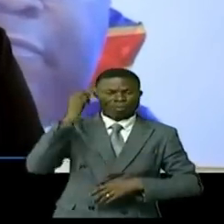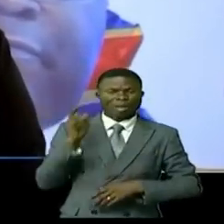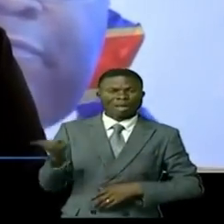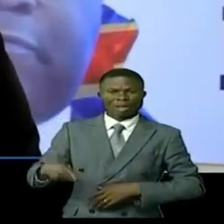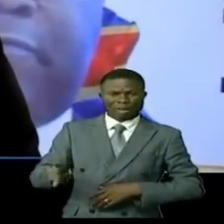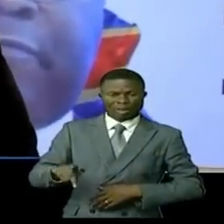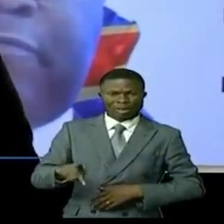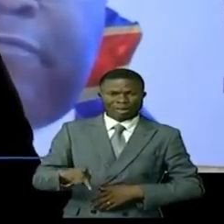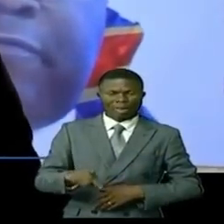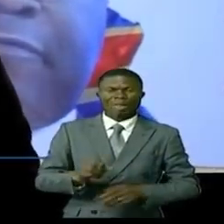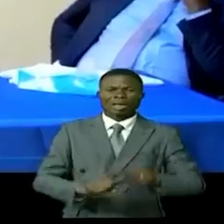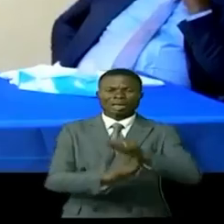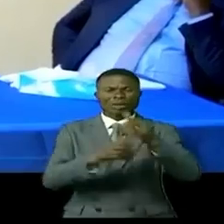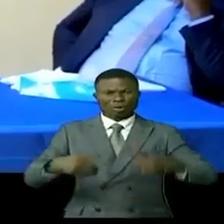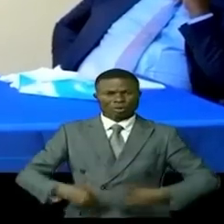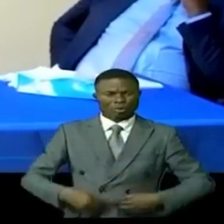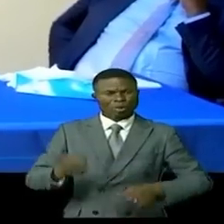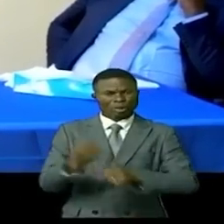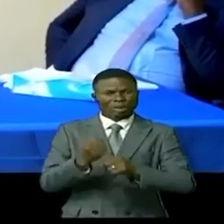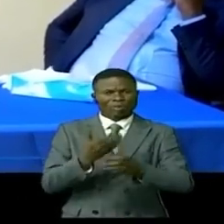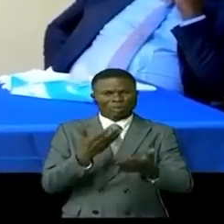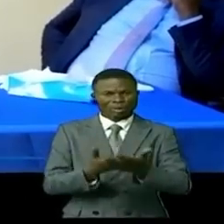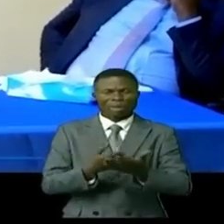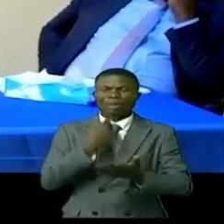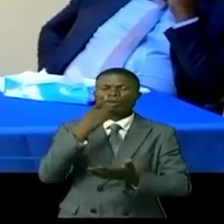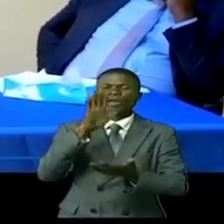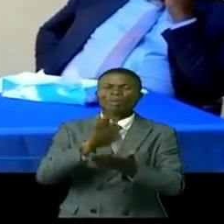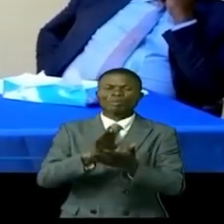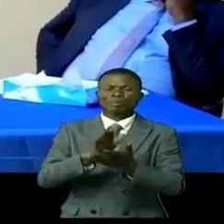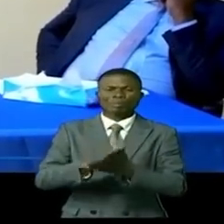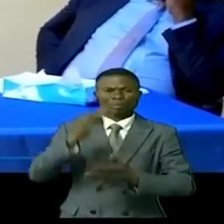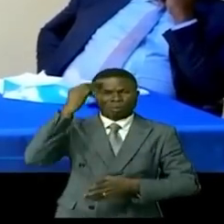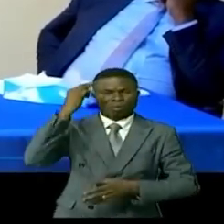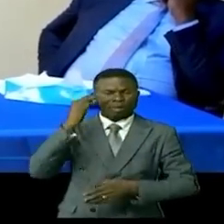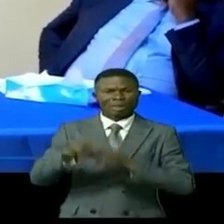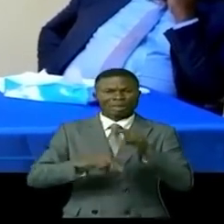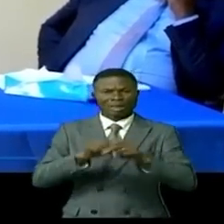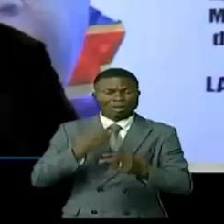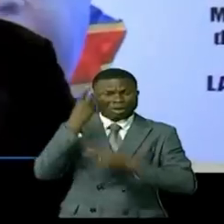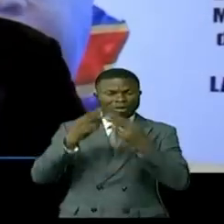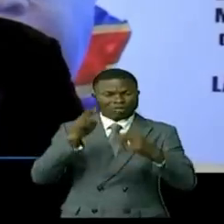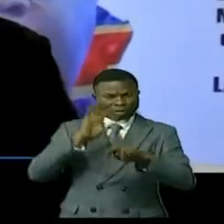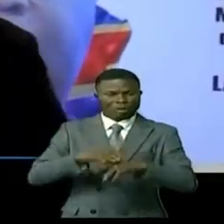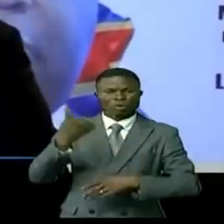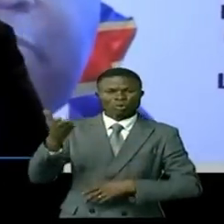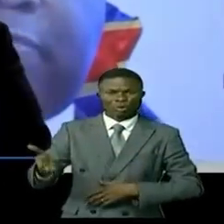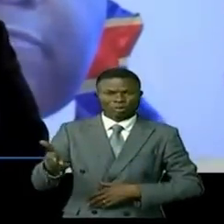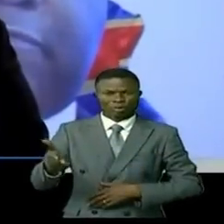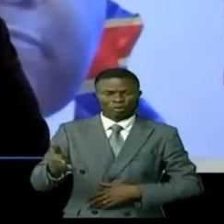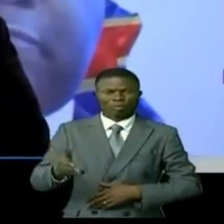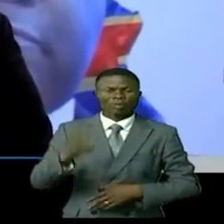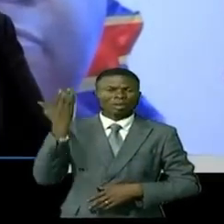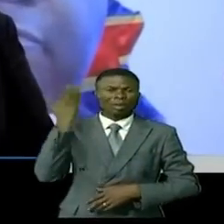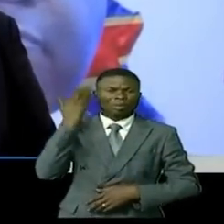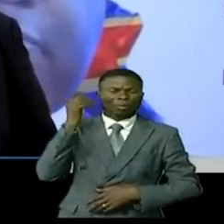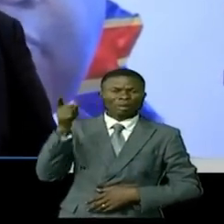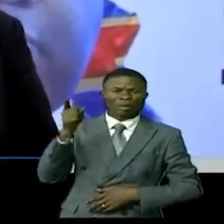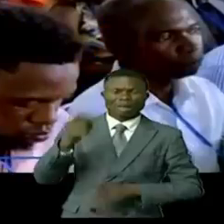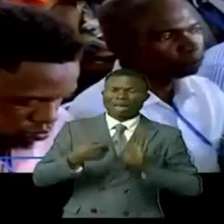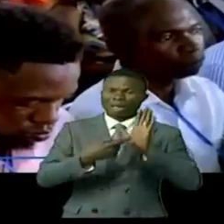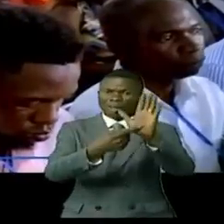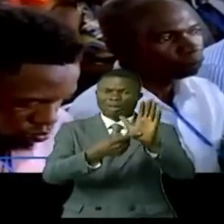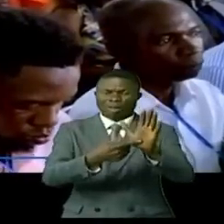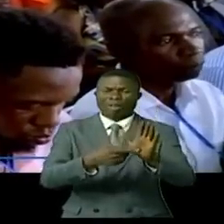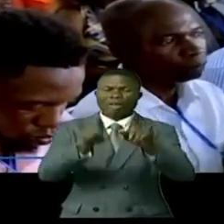provinciale ayant la jeunesse dans ses attributions a remercié le ministre national pour sa visite à Chikapa. Denise Moulouka a présenté